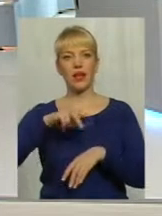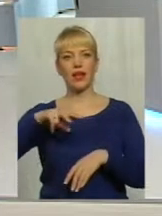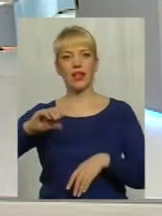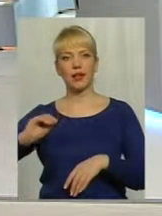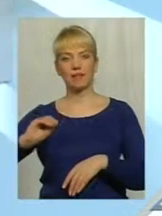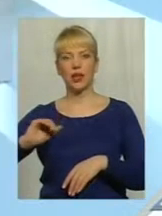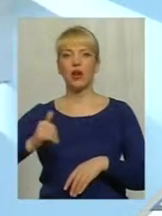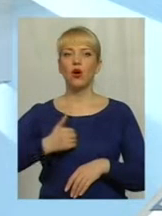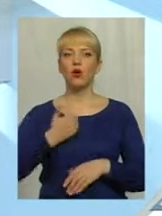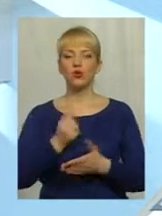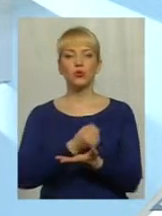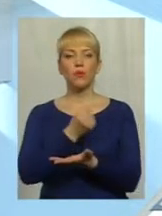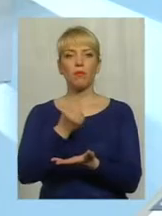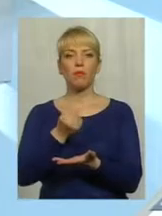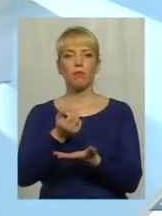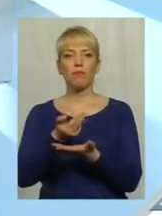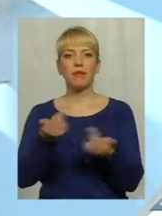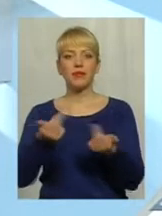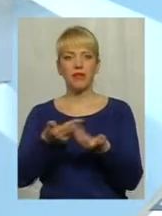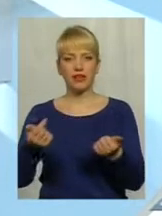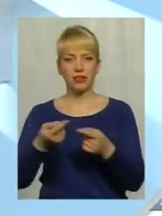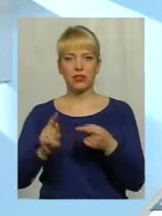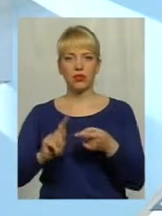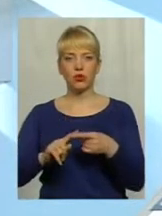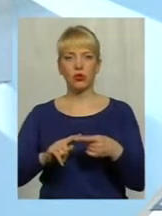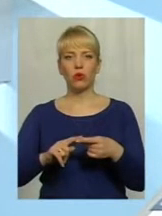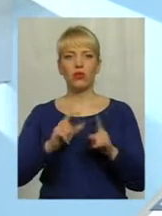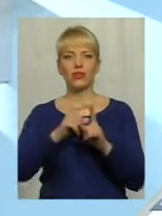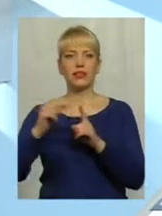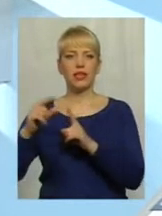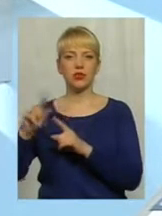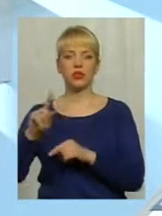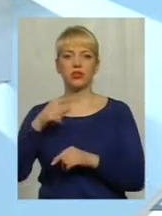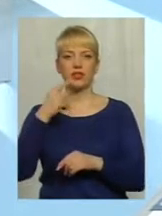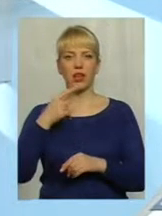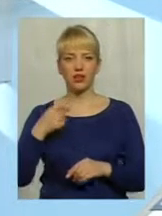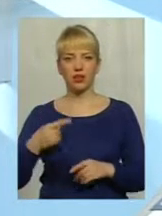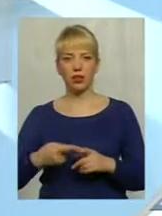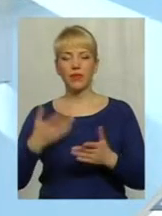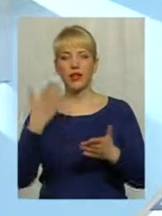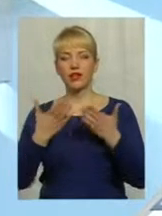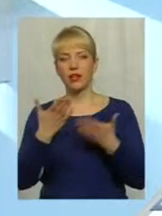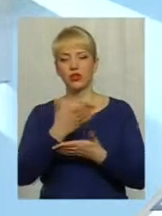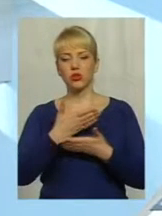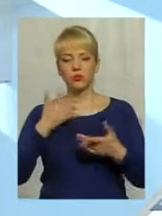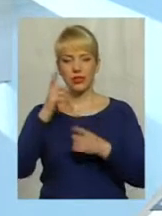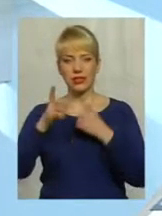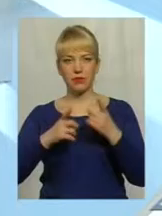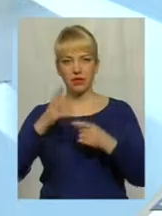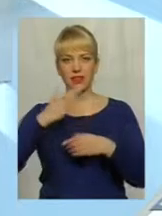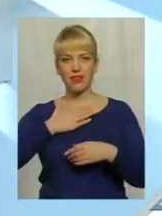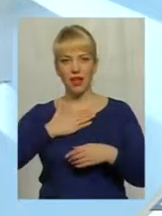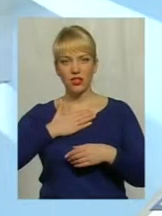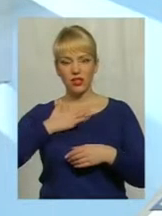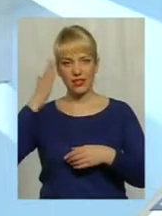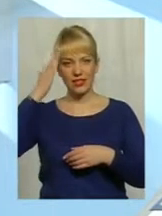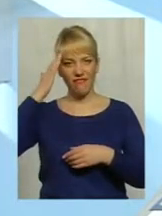знову хочу підтвердити ту тезу, яка була сказана. Якщо зміниться наша свідомість,